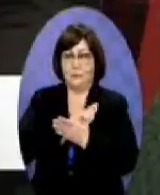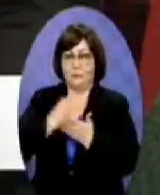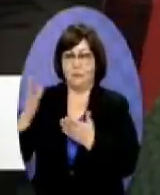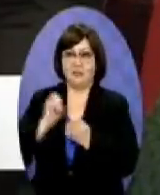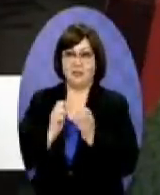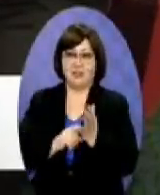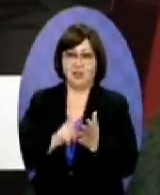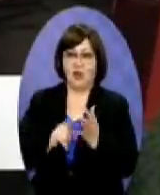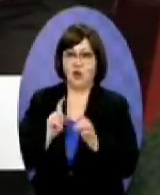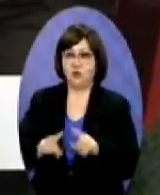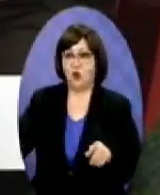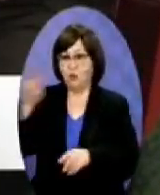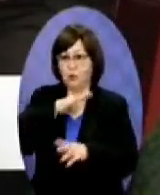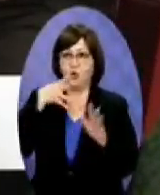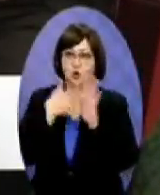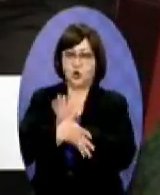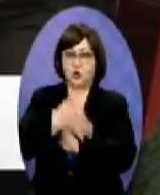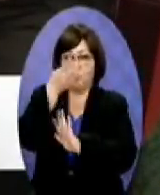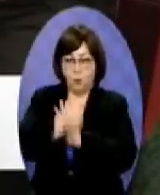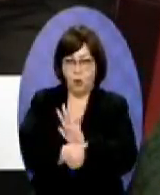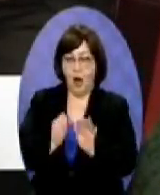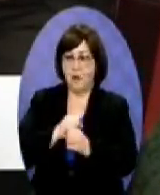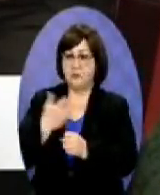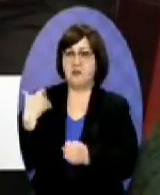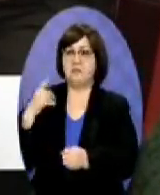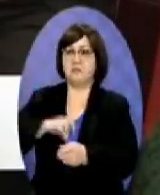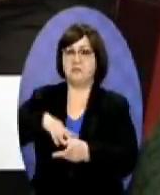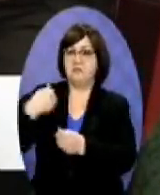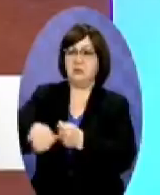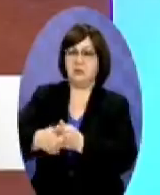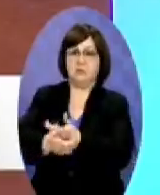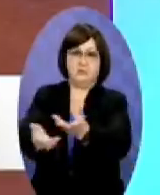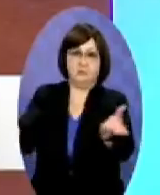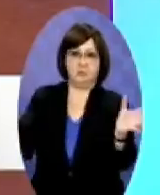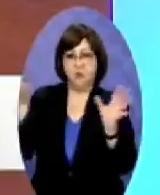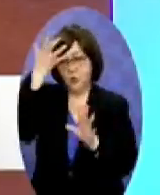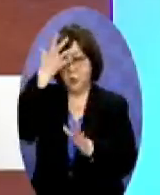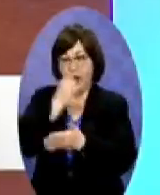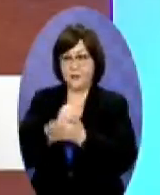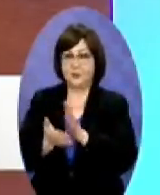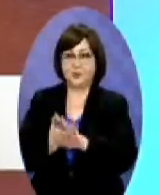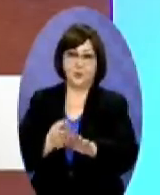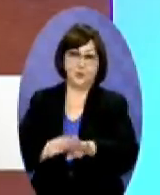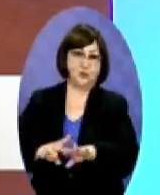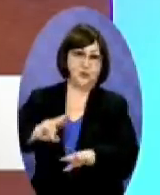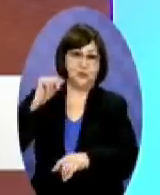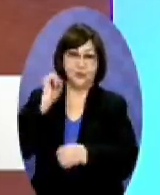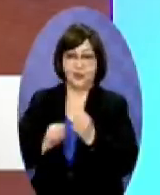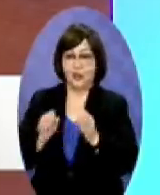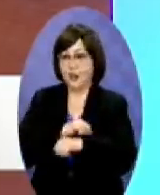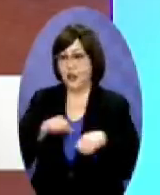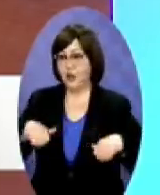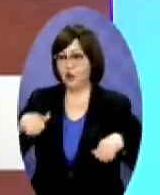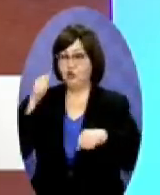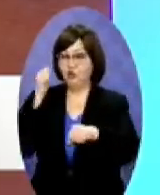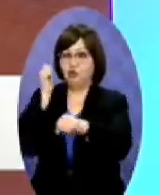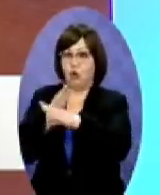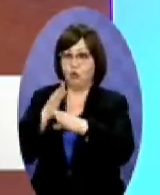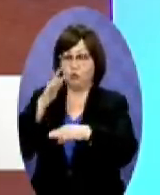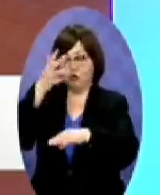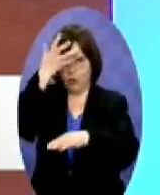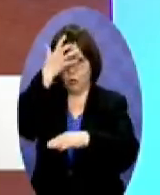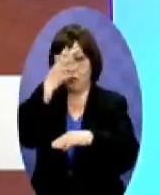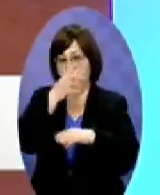харин орон нутагт төсвийн эрх мэдлийг шилжүүлэх, төрийн албан шинчилж, эргэн төвтэй төрийн үйлчилгээг нэвтрүүлэх бодлогыг